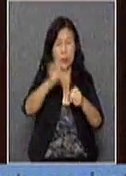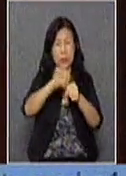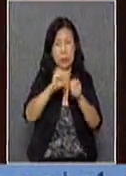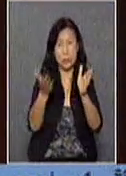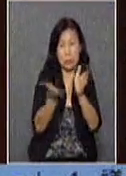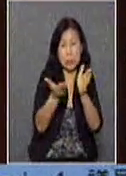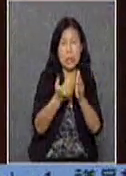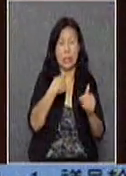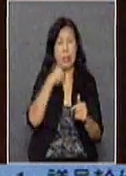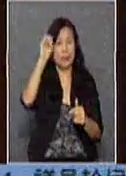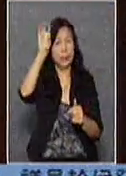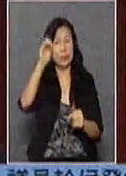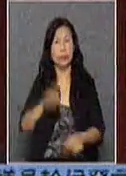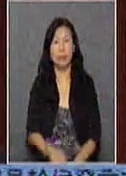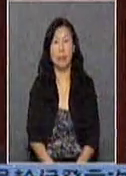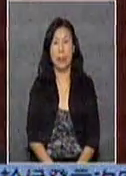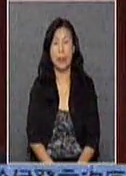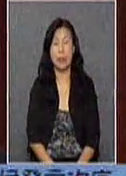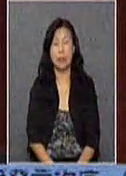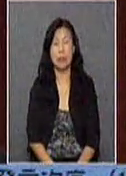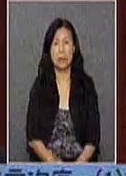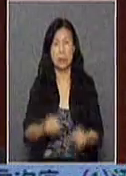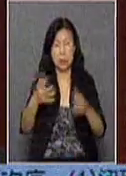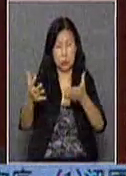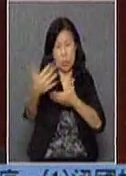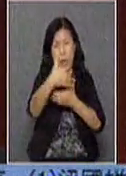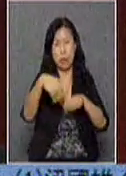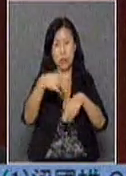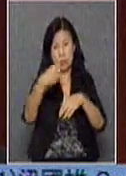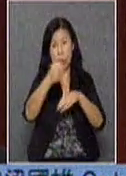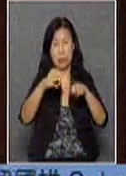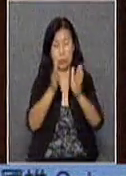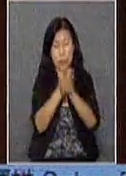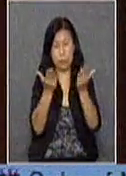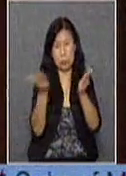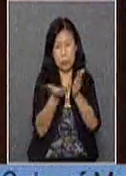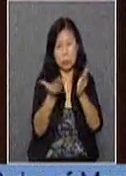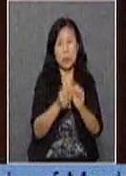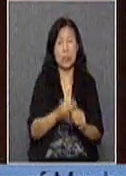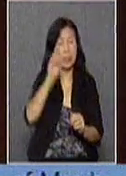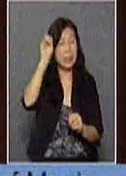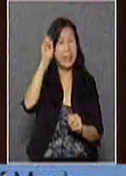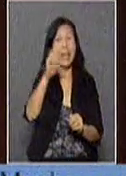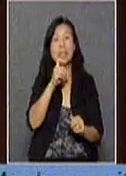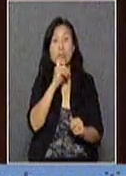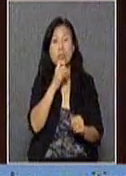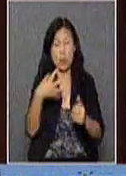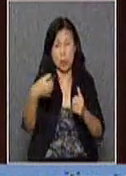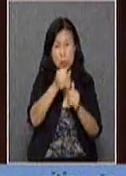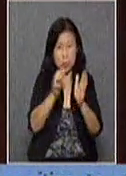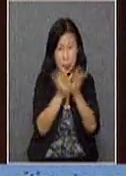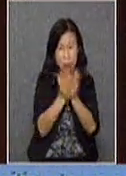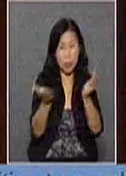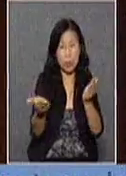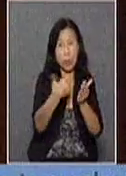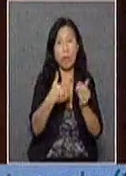發言。 但因為他這個總目是，主席，因為他提出這些總目的修訂呢，就是源於